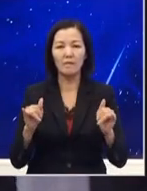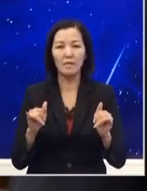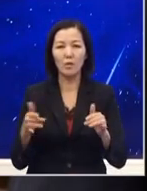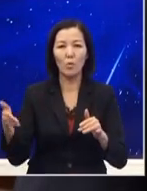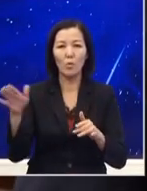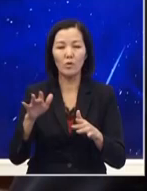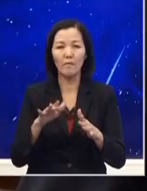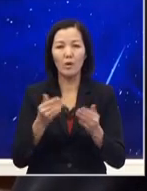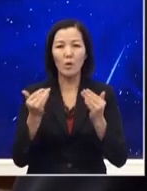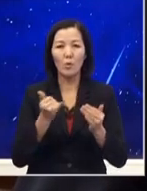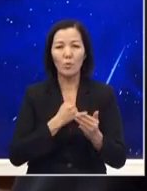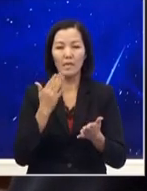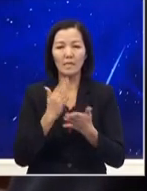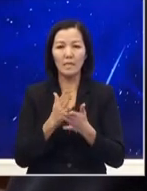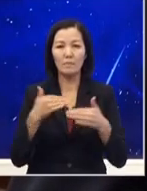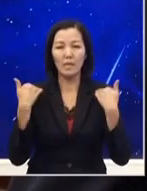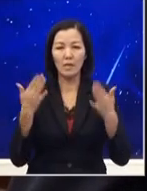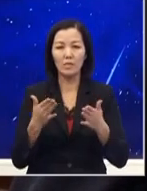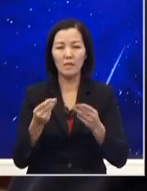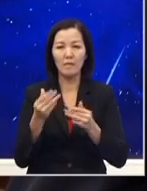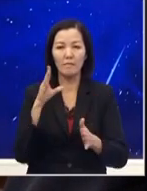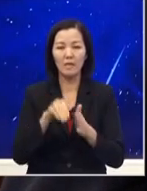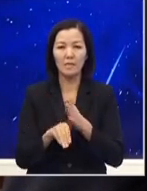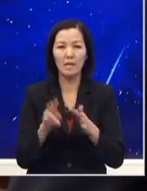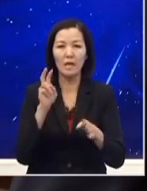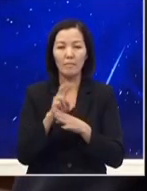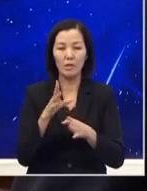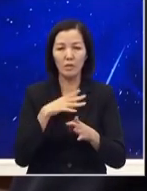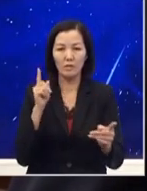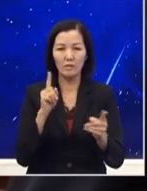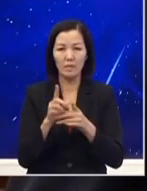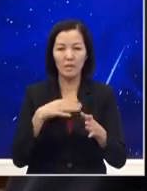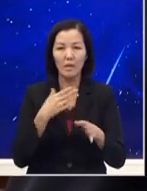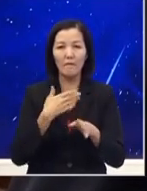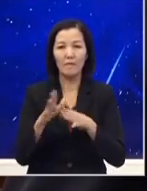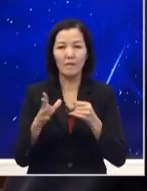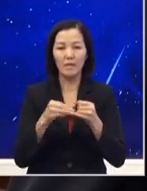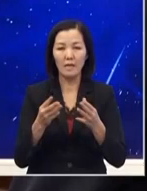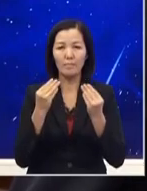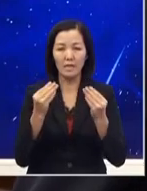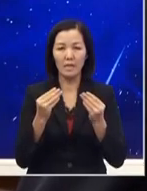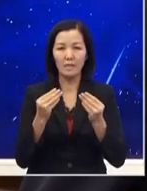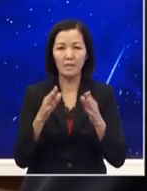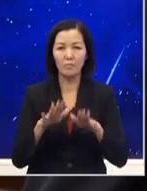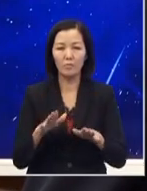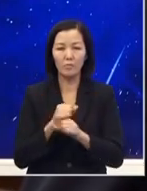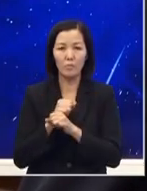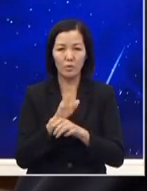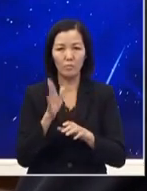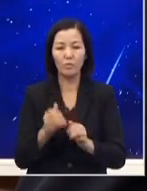туризма у нас уже есть предложение, инвесторы нам обращаются. Мы будем выделять участки, и там будут прекрасные туристические зоны